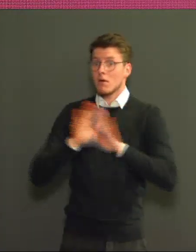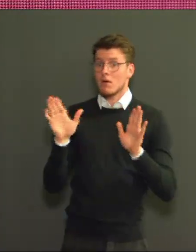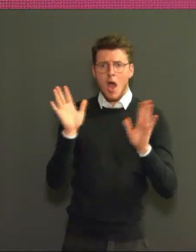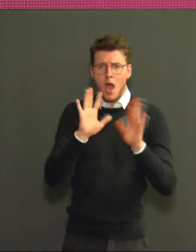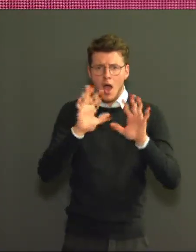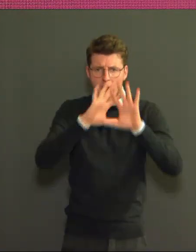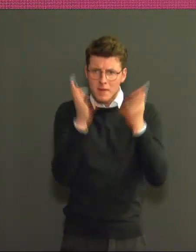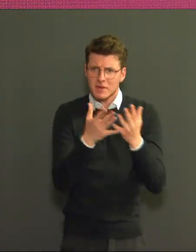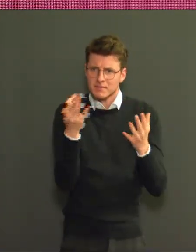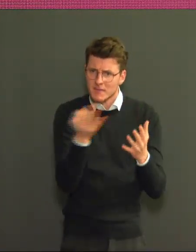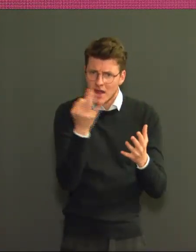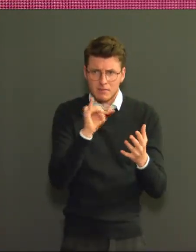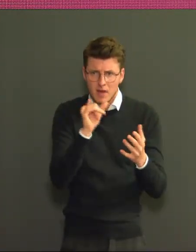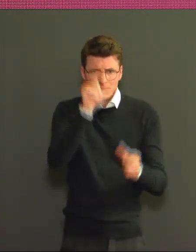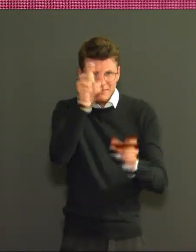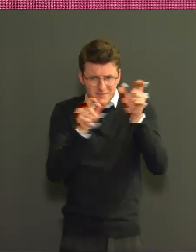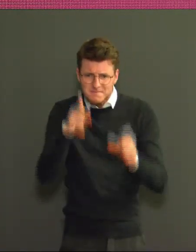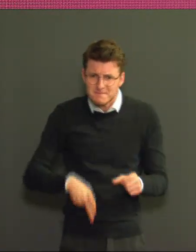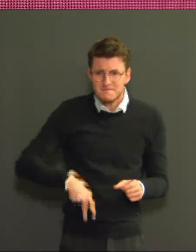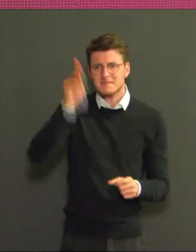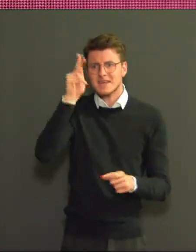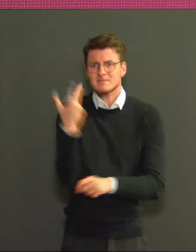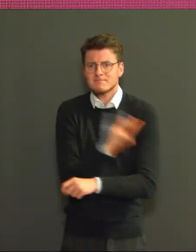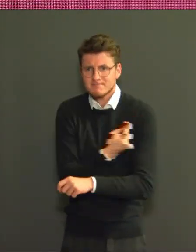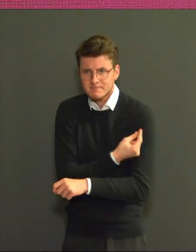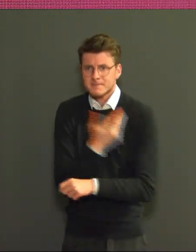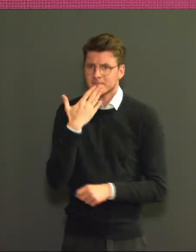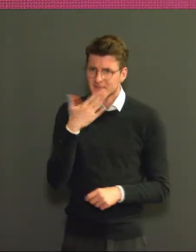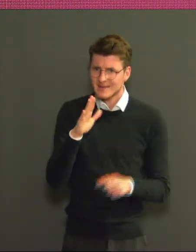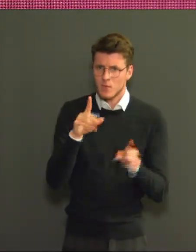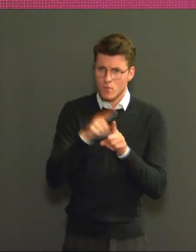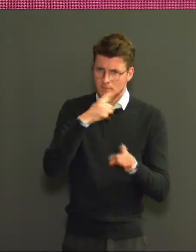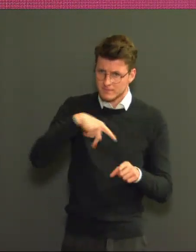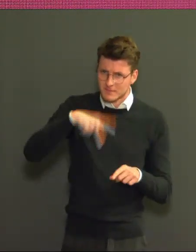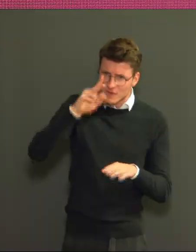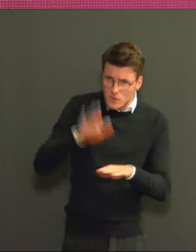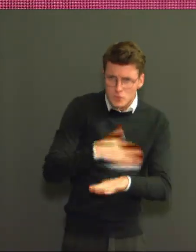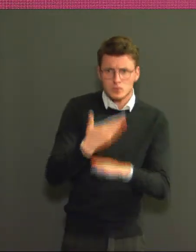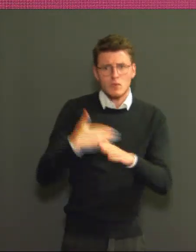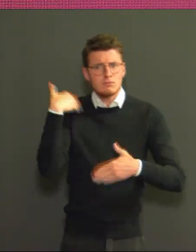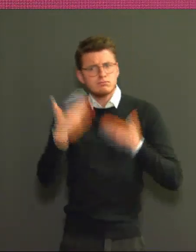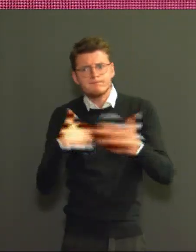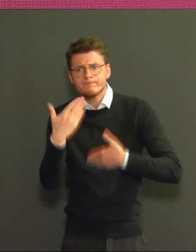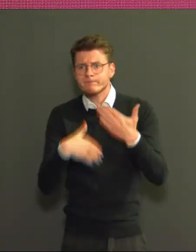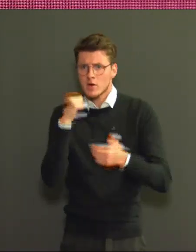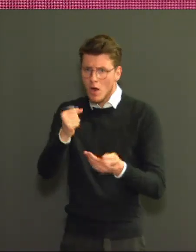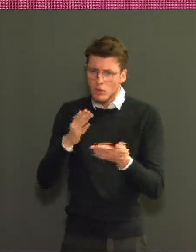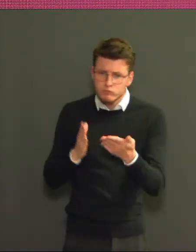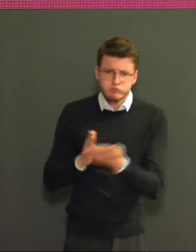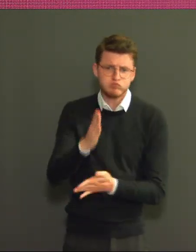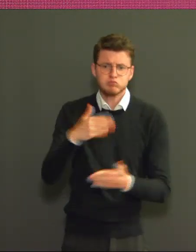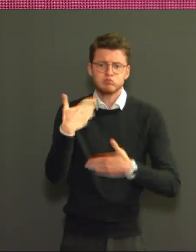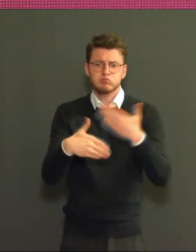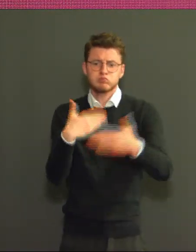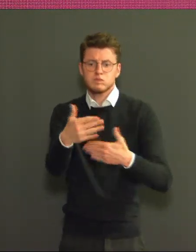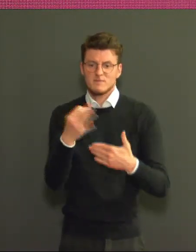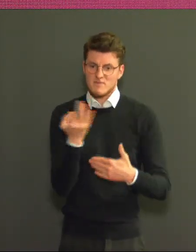is, hoe beter en hoe gezonder we deze pandemie achter ons zullen kunnen laten.